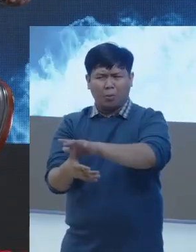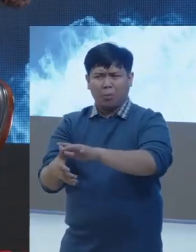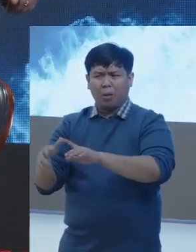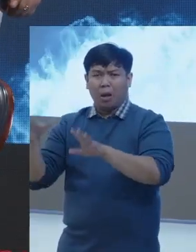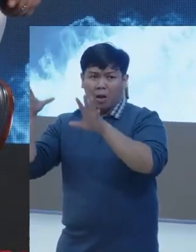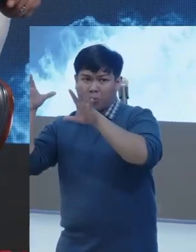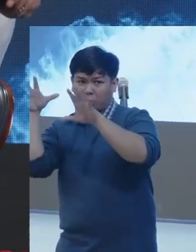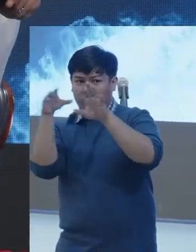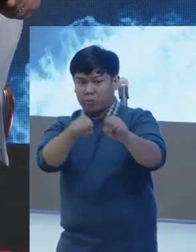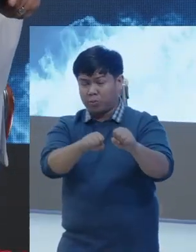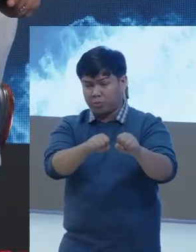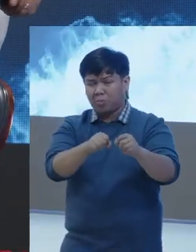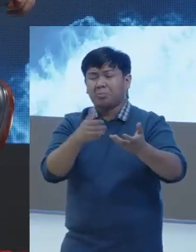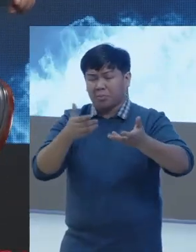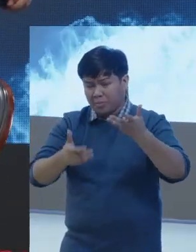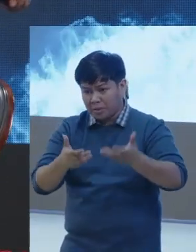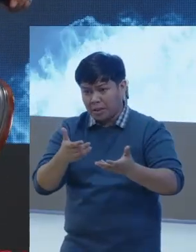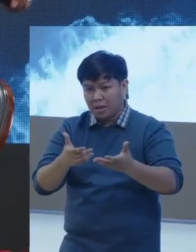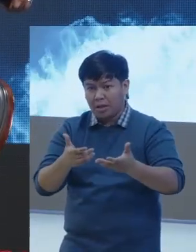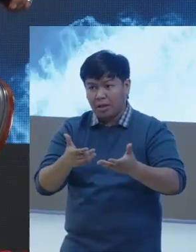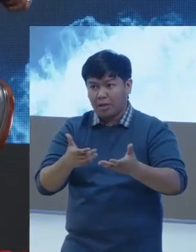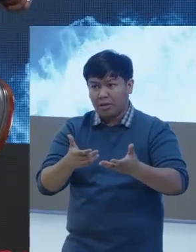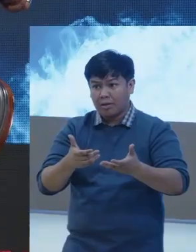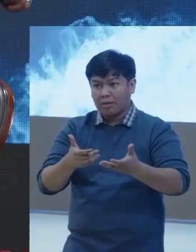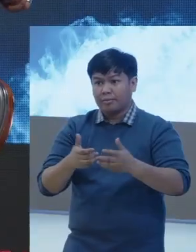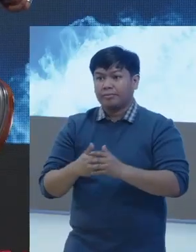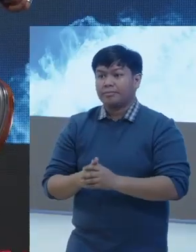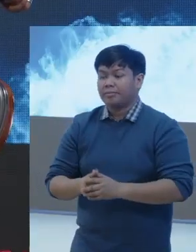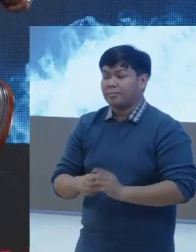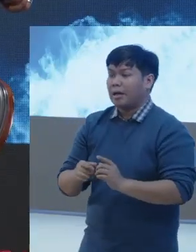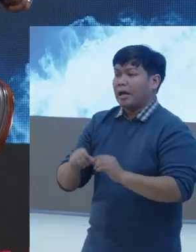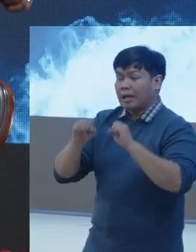Para sa akin, ang ibig sabihin nun, pwede silang maligtas.